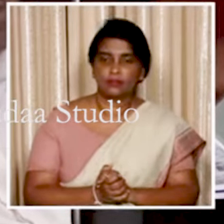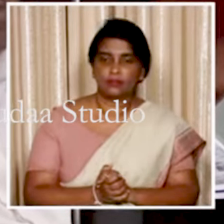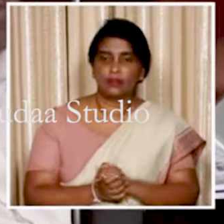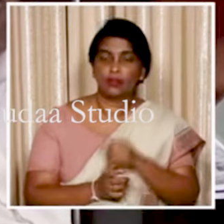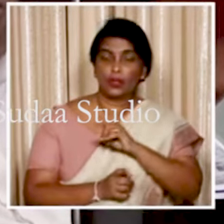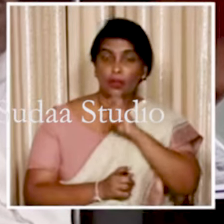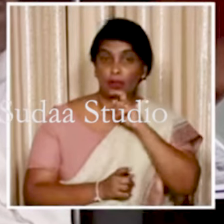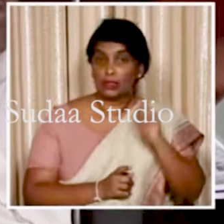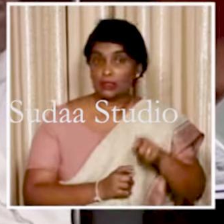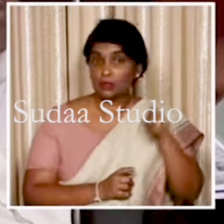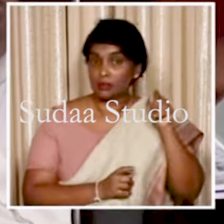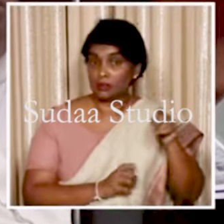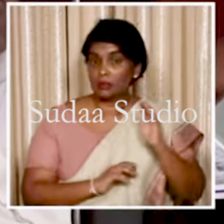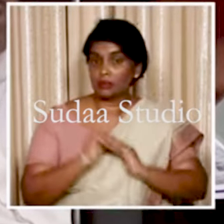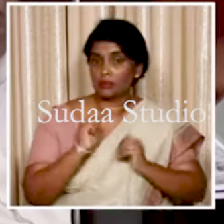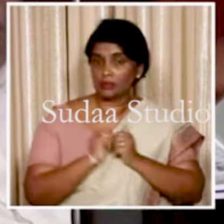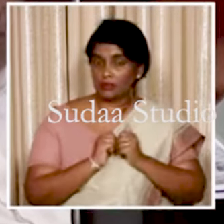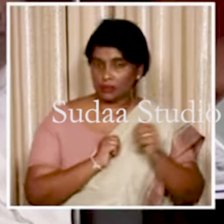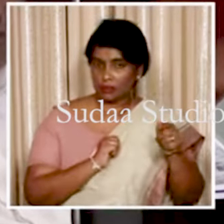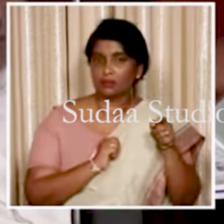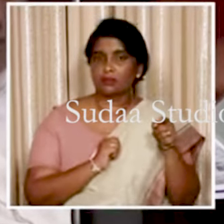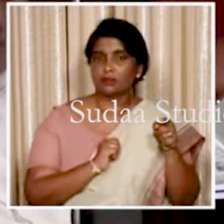මේ විනිශ්චයකාරවරයාගේ ක්‍රියාමාර්ගය